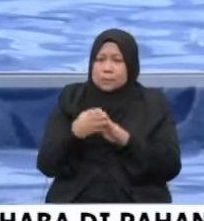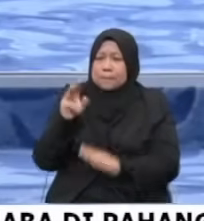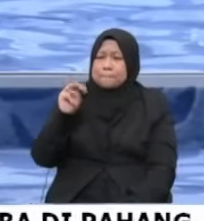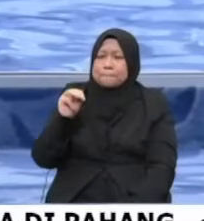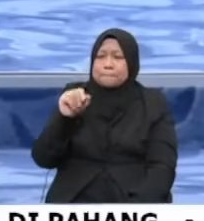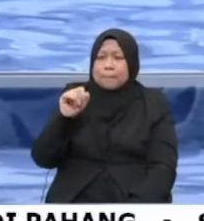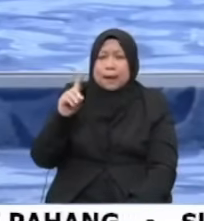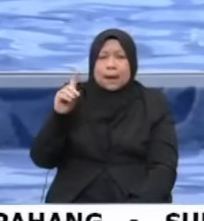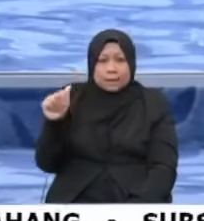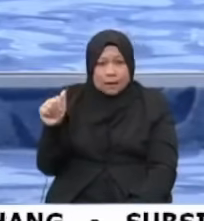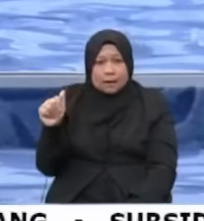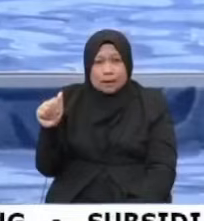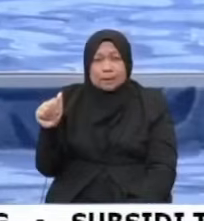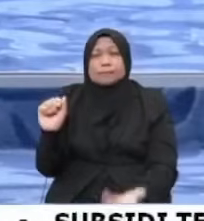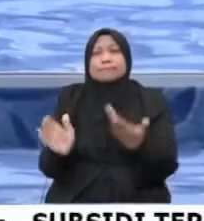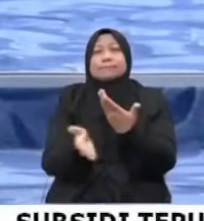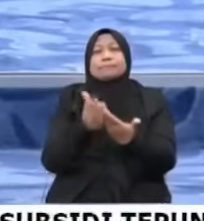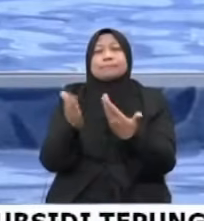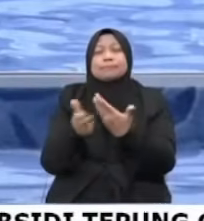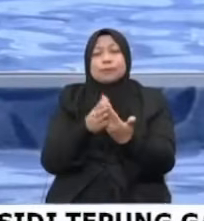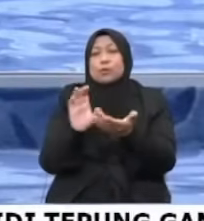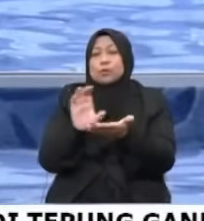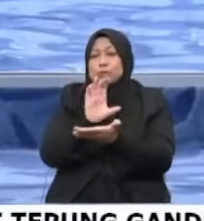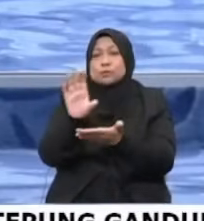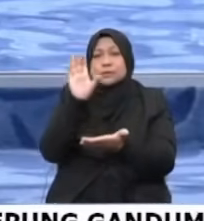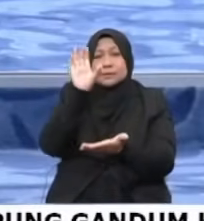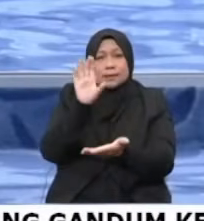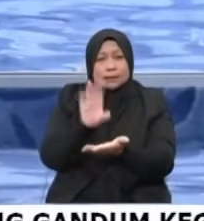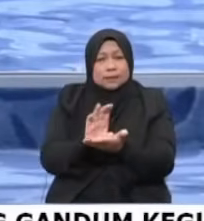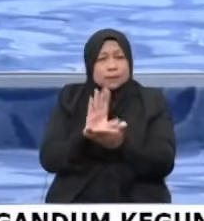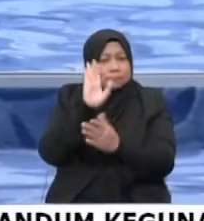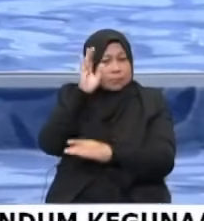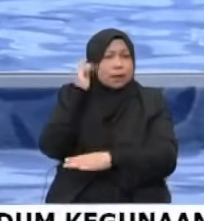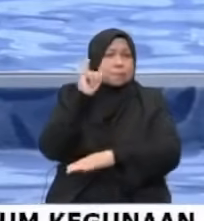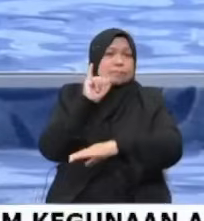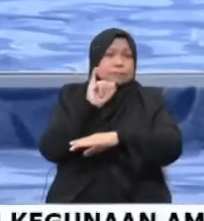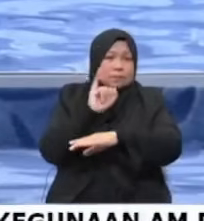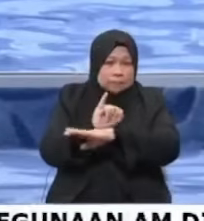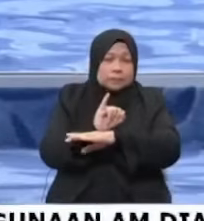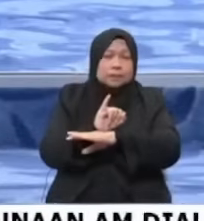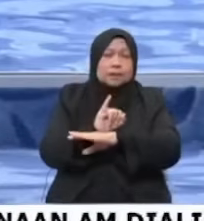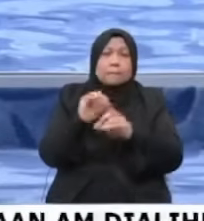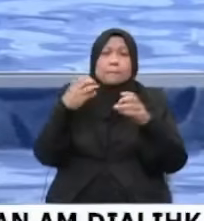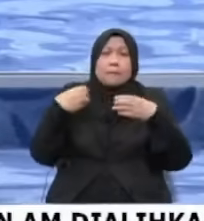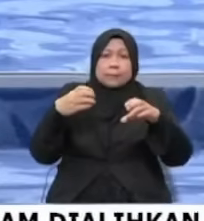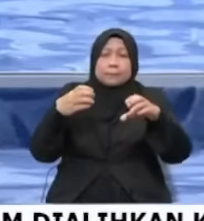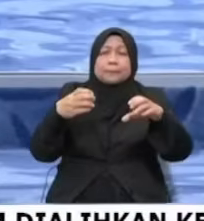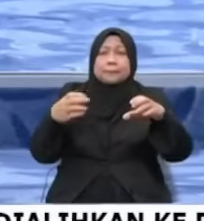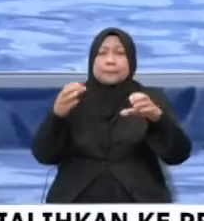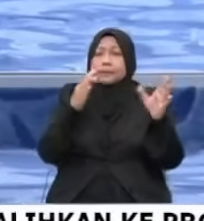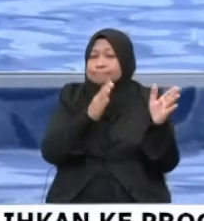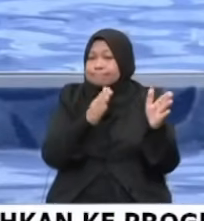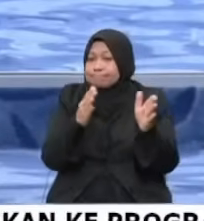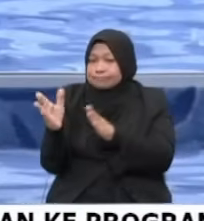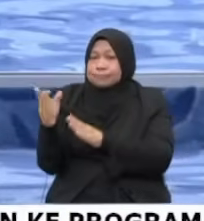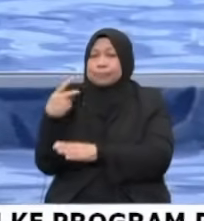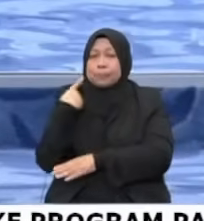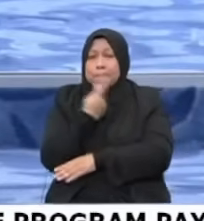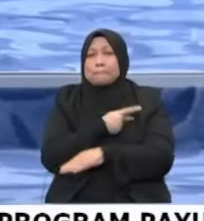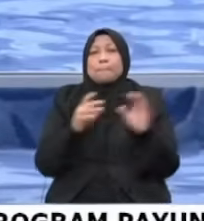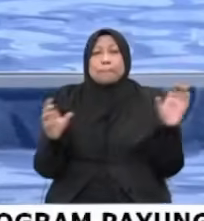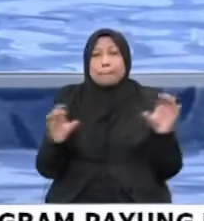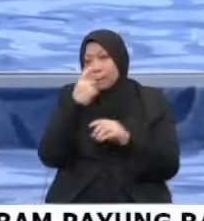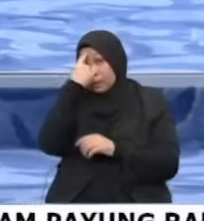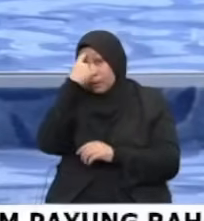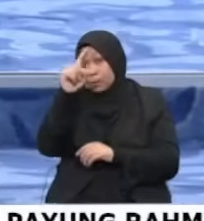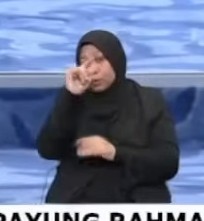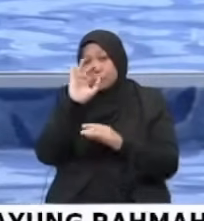invest Malaysia facilitation Center yang menjamin mempercepatkan dan ini di antara strategi yang dilakukan